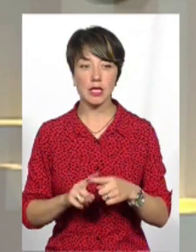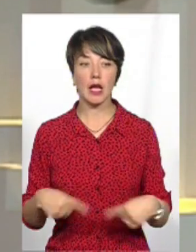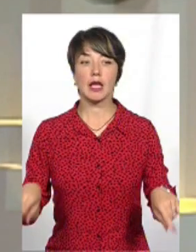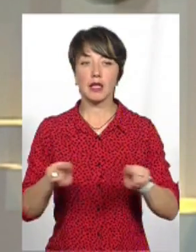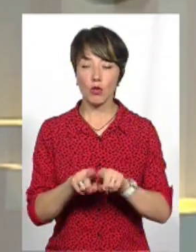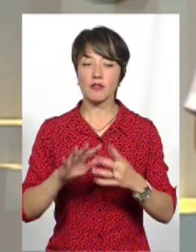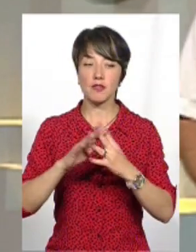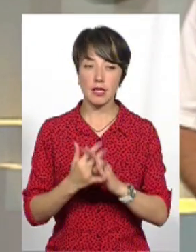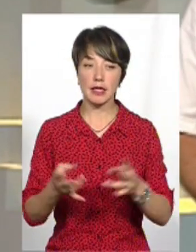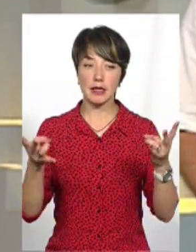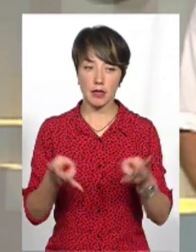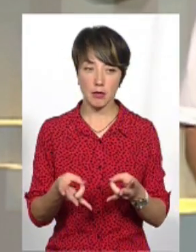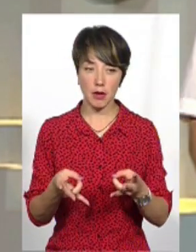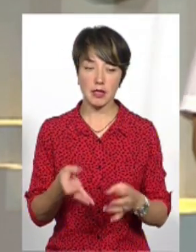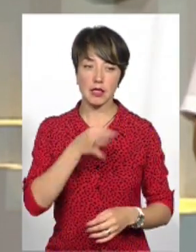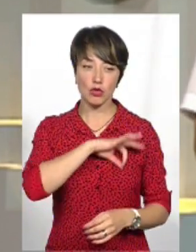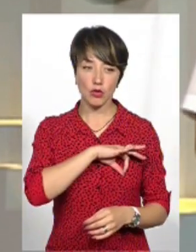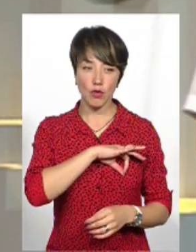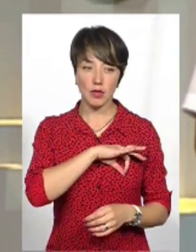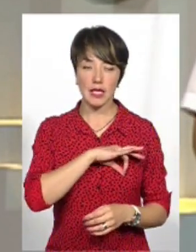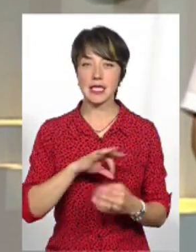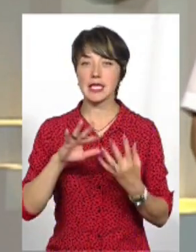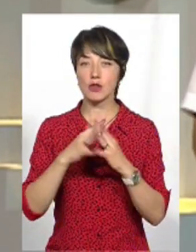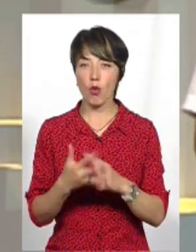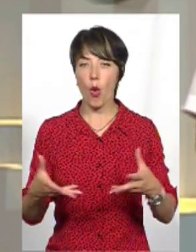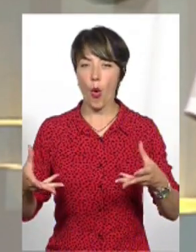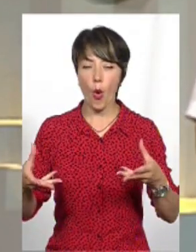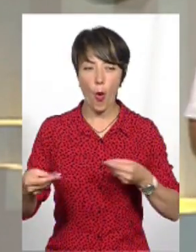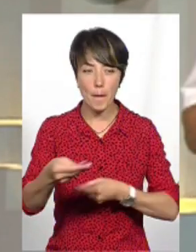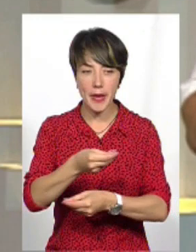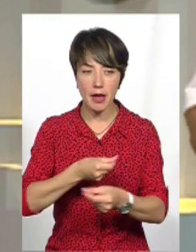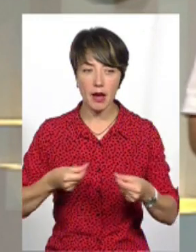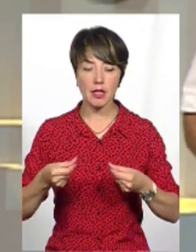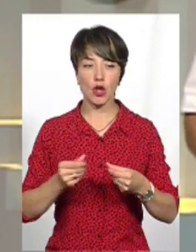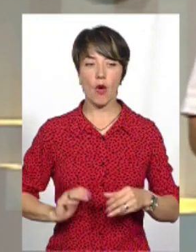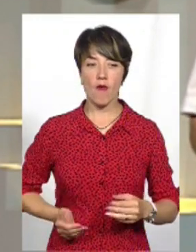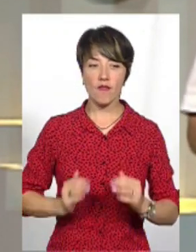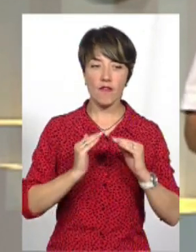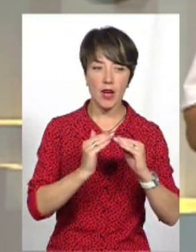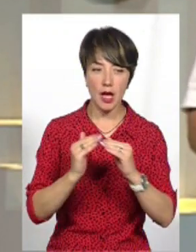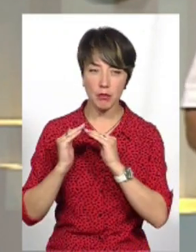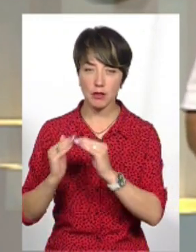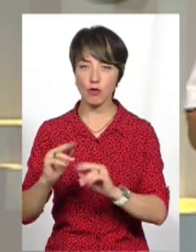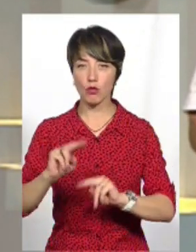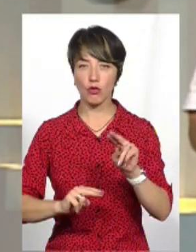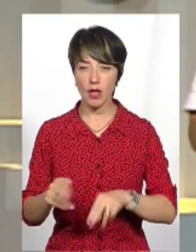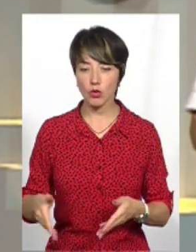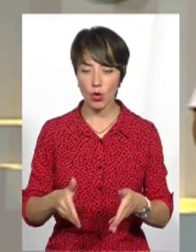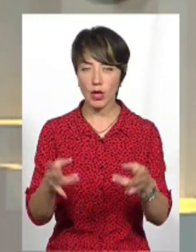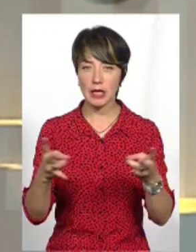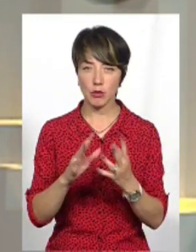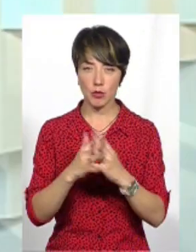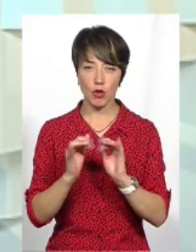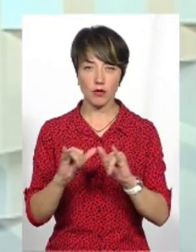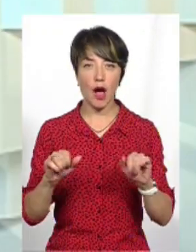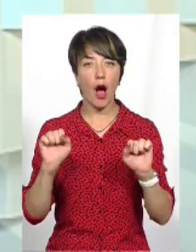Також в селі треба застосовувати сільську кооперацію, фермерство, треба будувати дороги, треба, щоб село розвивалося.